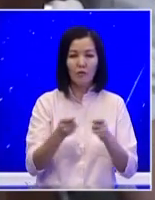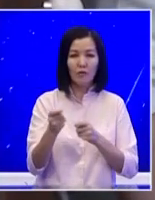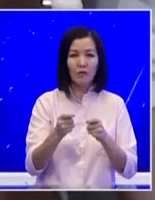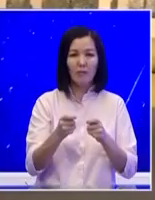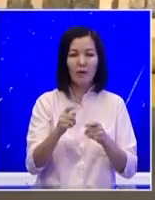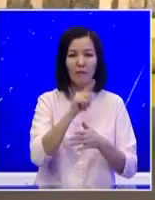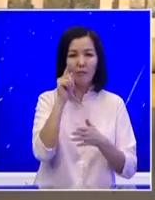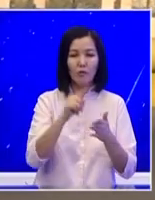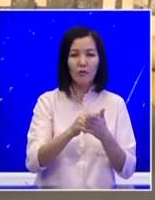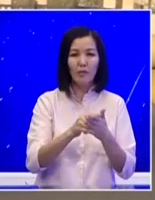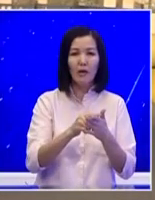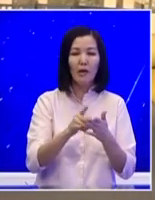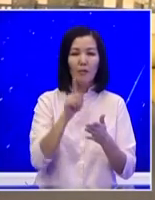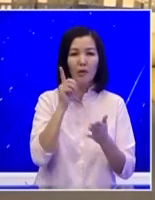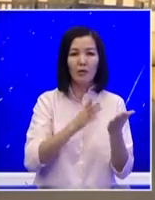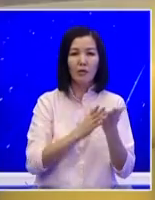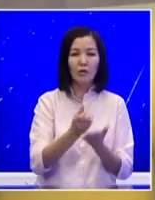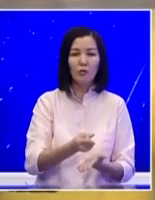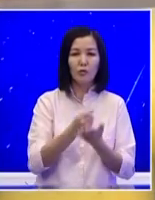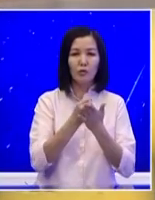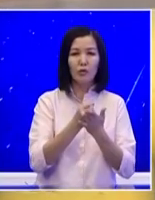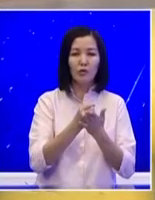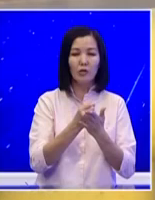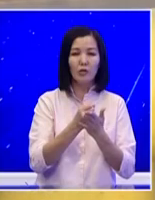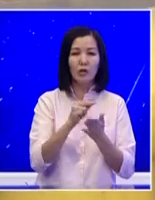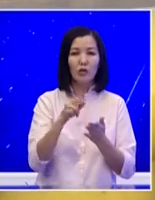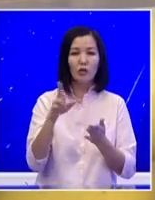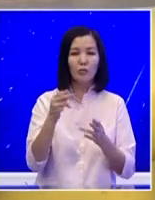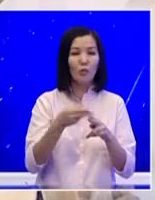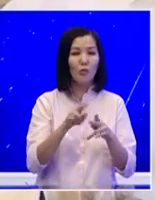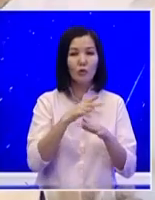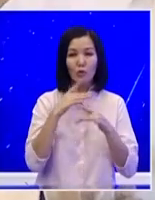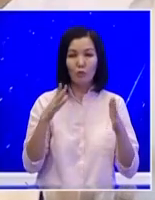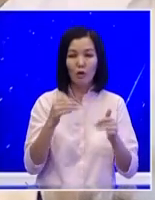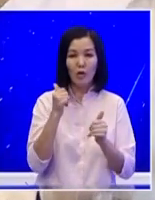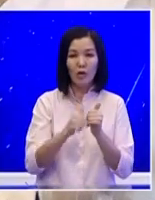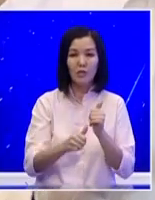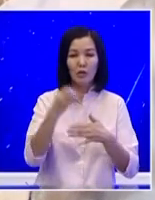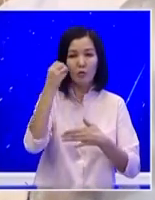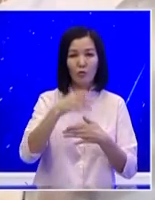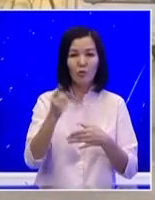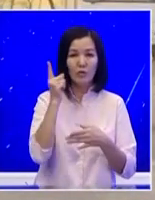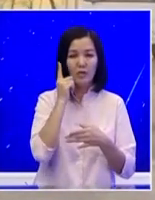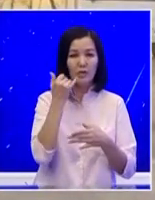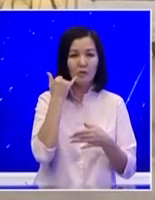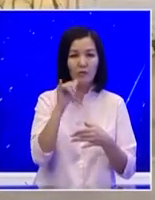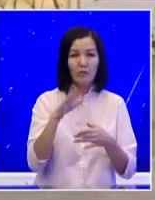вопросам молодежной политики, желающих поддержать нуждающихся в период ЧП очень много. Каждый день в колл-центр поступают